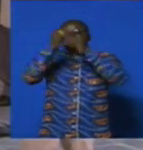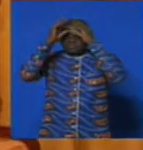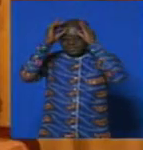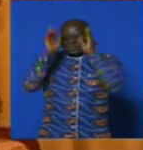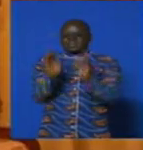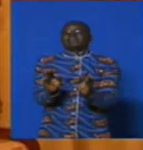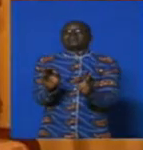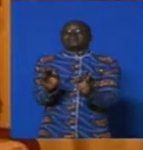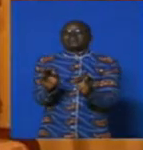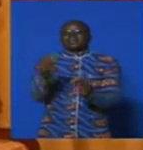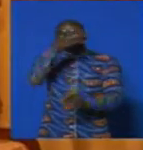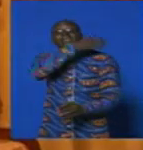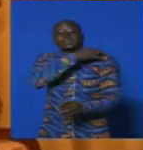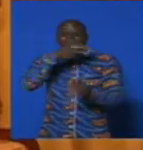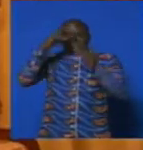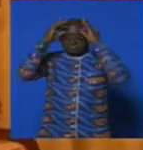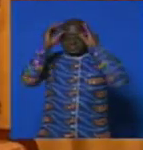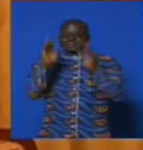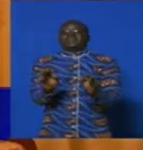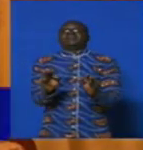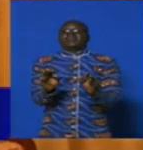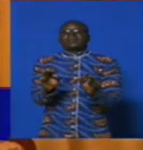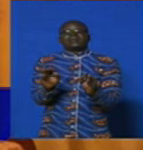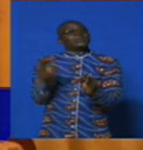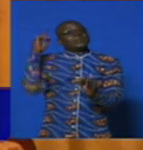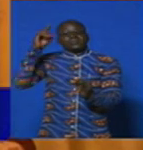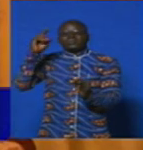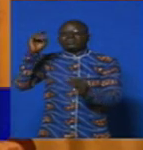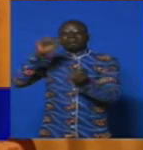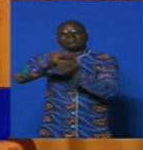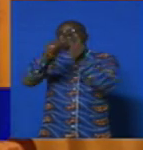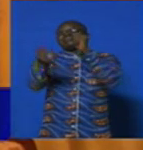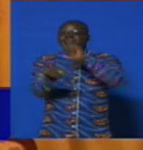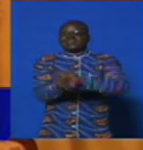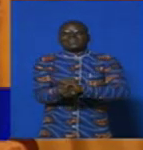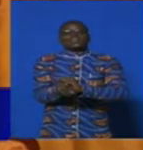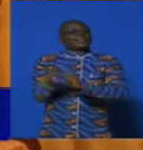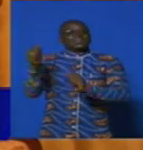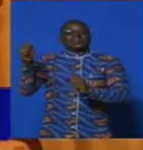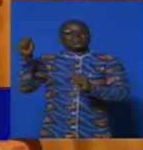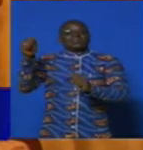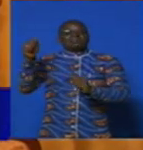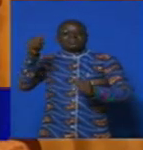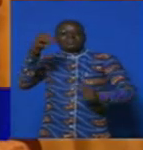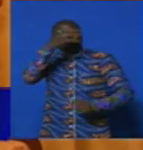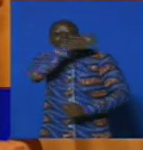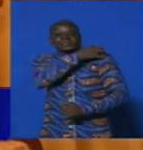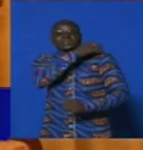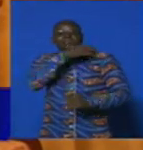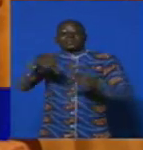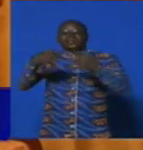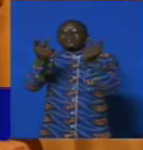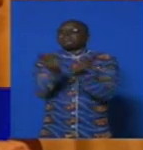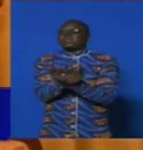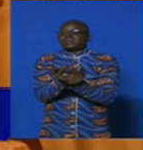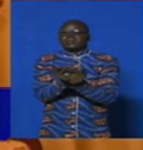chefs d'État ont décidé de relever l'état-major général qui était en place à Sévaré et